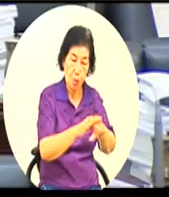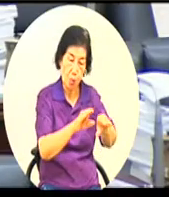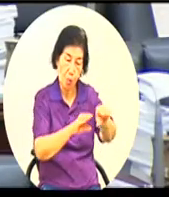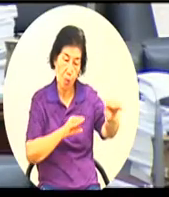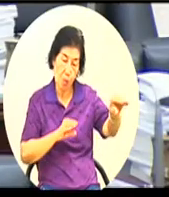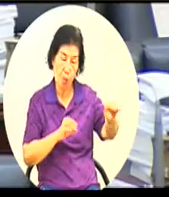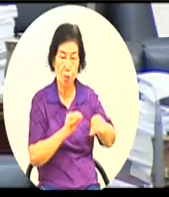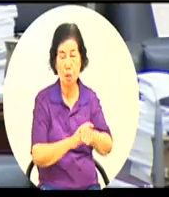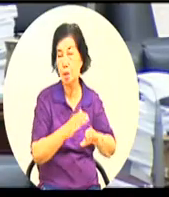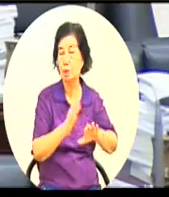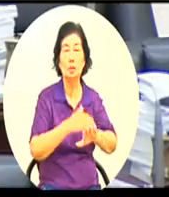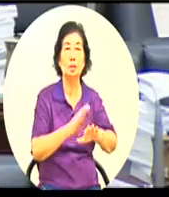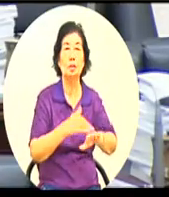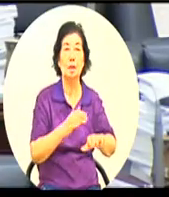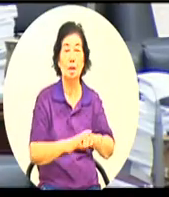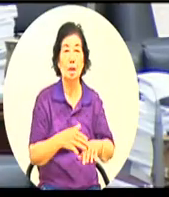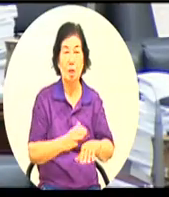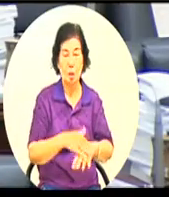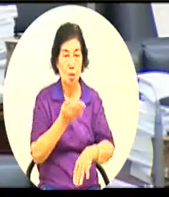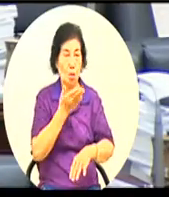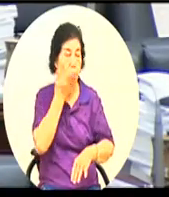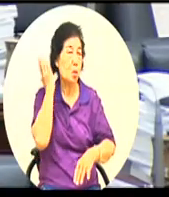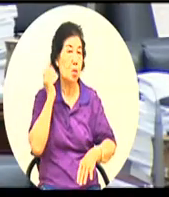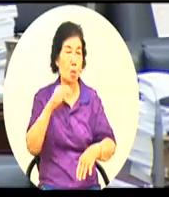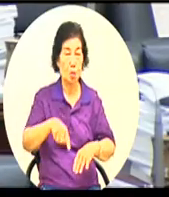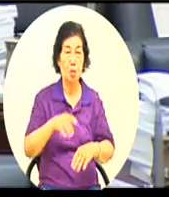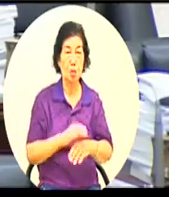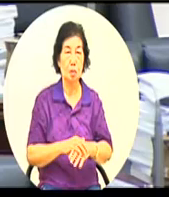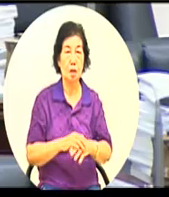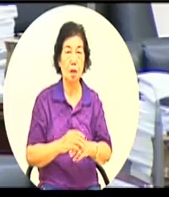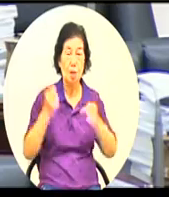的，啊，要运动，